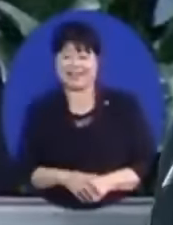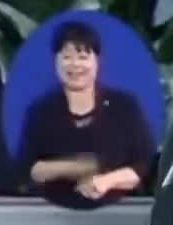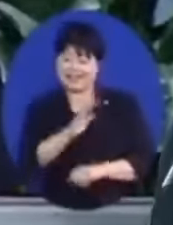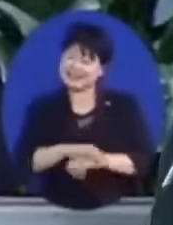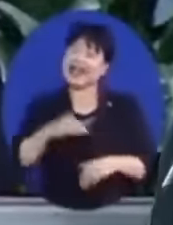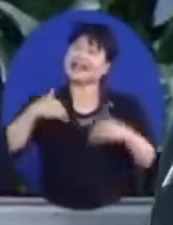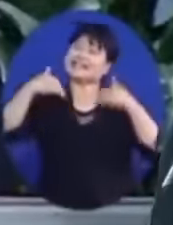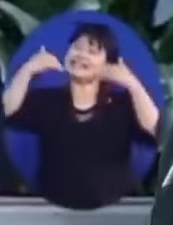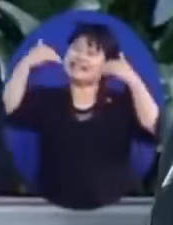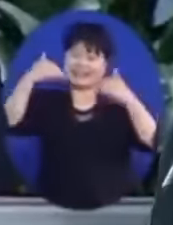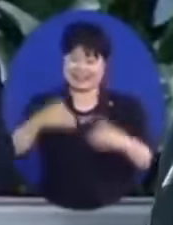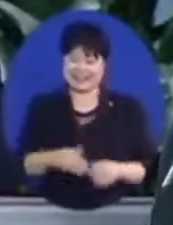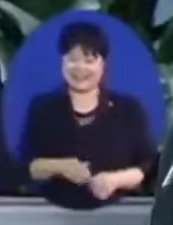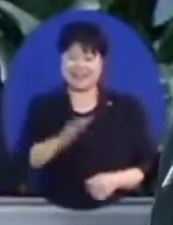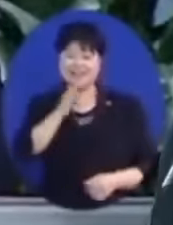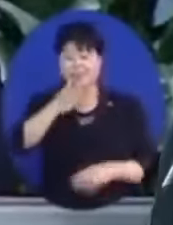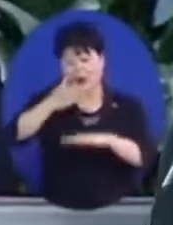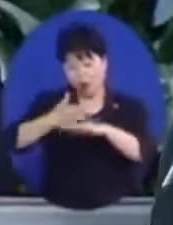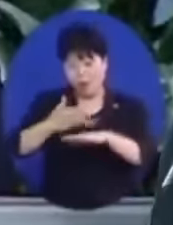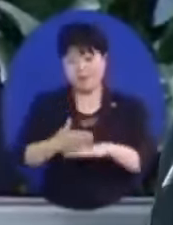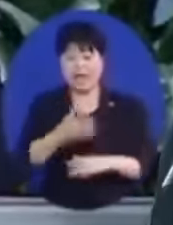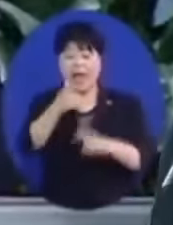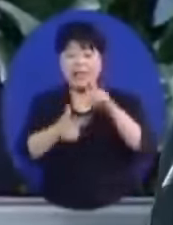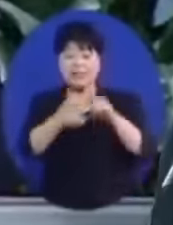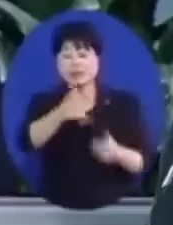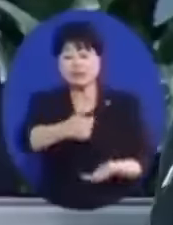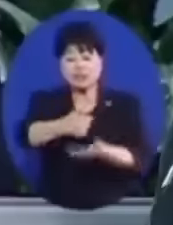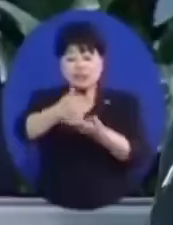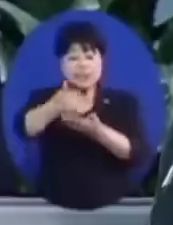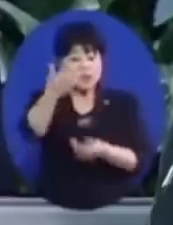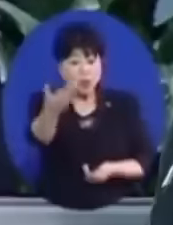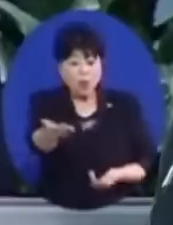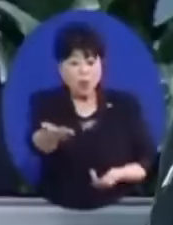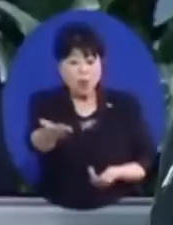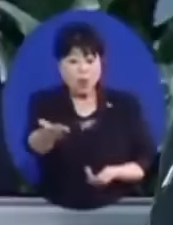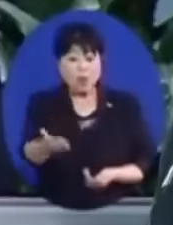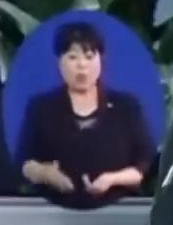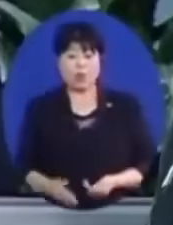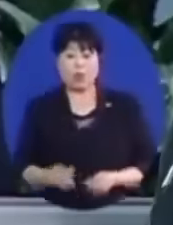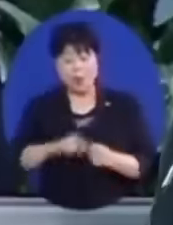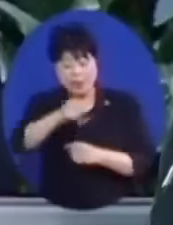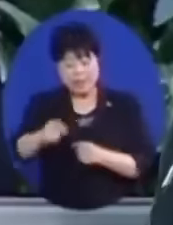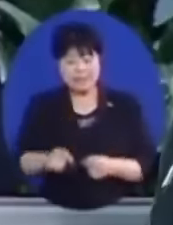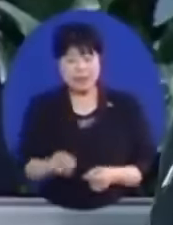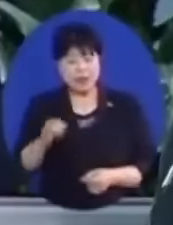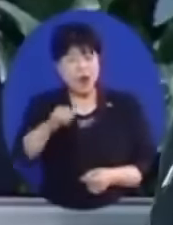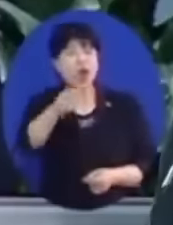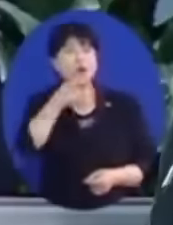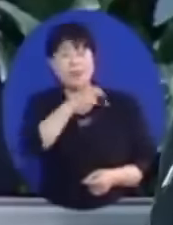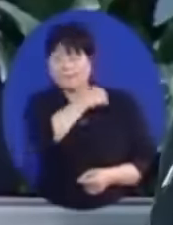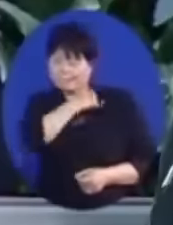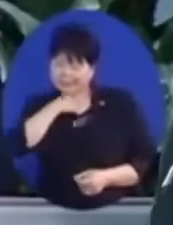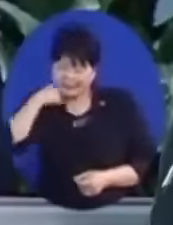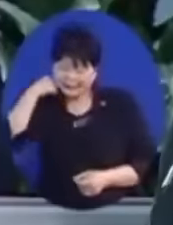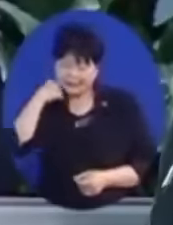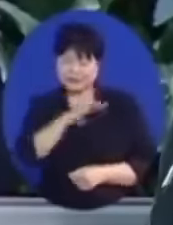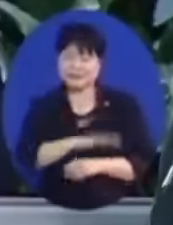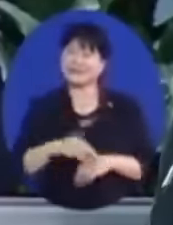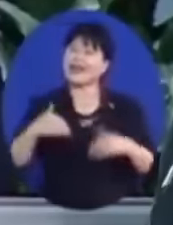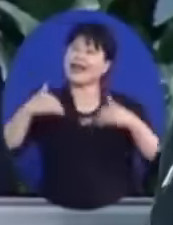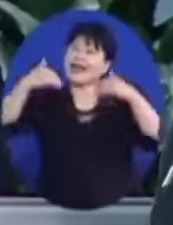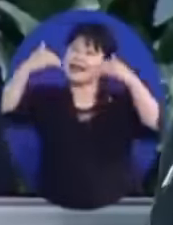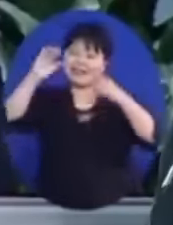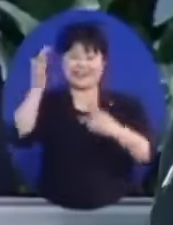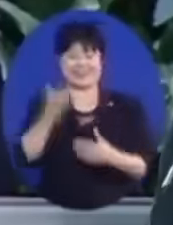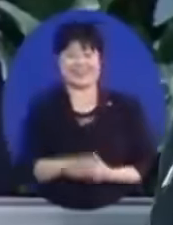잘 자란다, 정말 정말 고맙다, 이렇게 칭찬을 해주면 오렌지가 벌레도 안 먹고 맛도 있고 잘